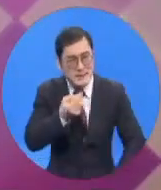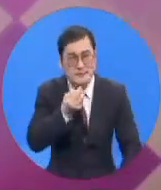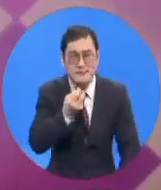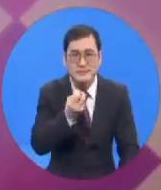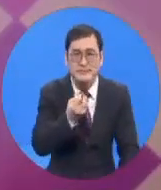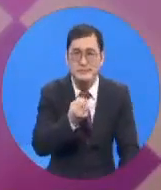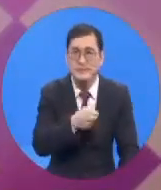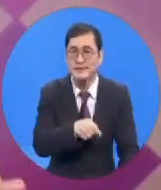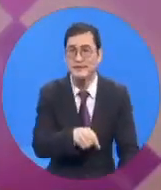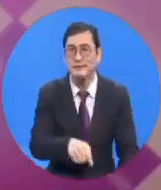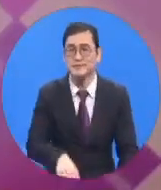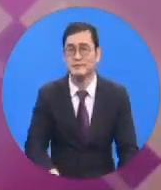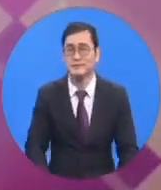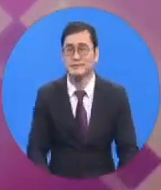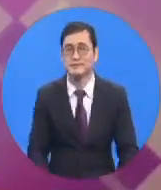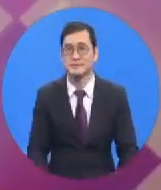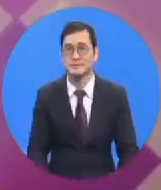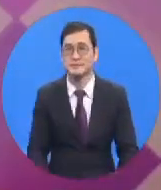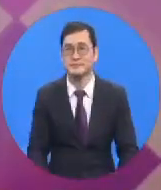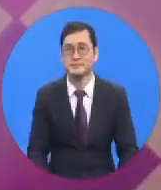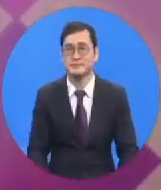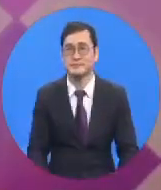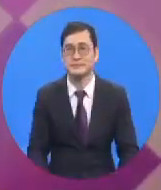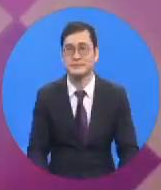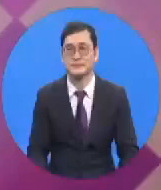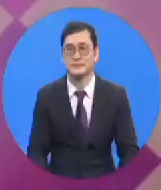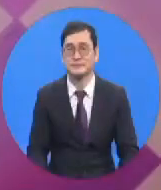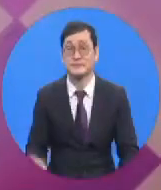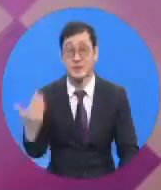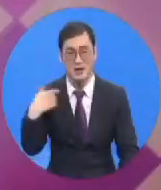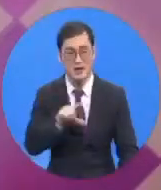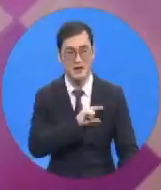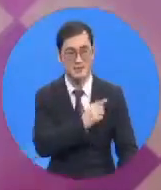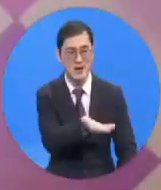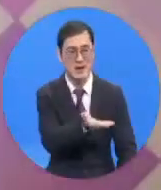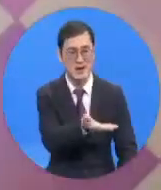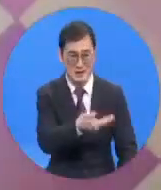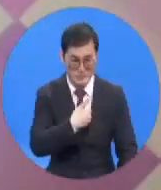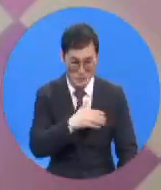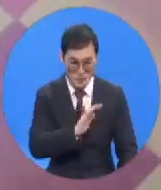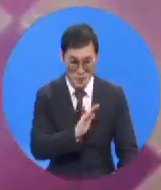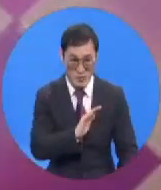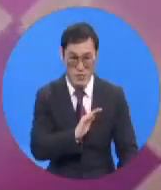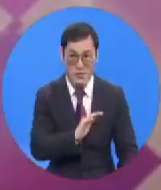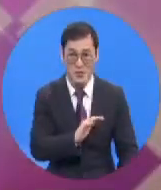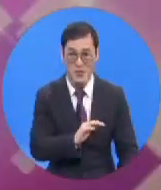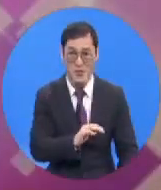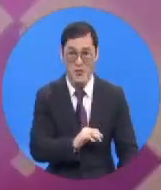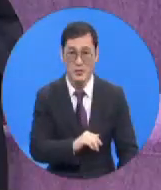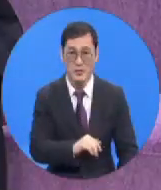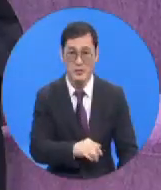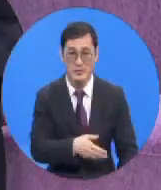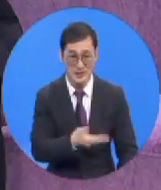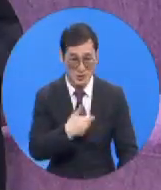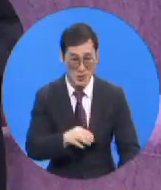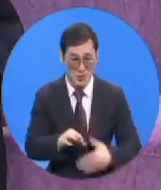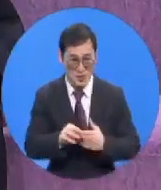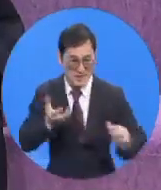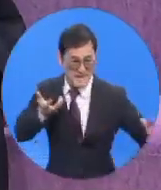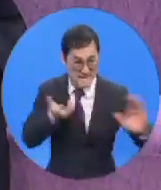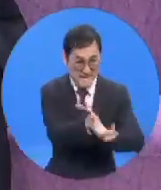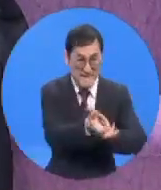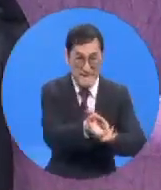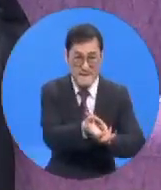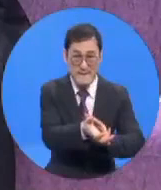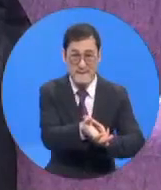관련 과정에서 그 앞서서 신도 명단을 달라 이런 것들을 강제적으로 할 수 있느냐 아니면 협조를 요청받아야 되는